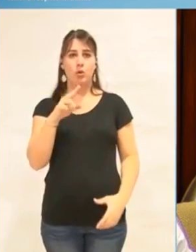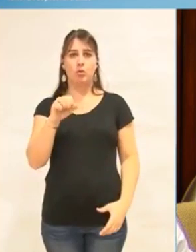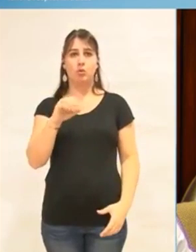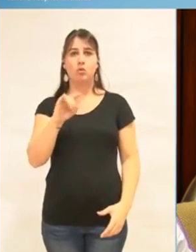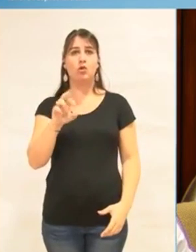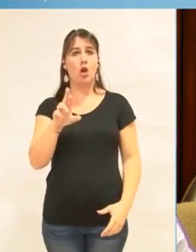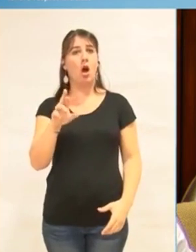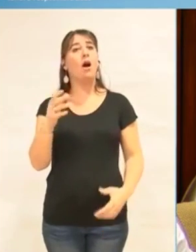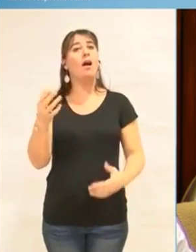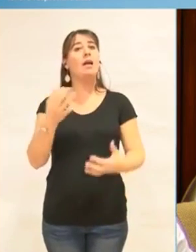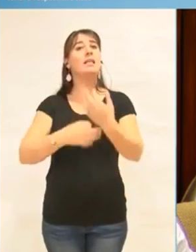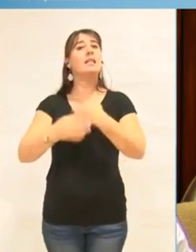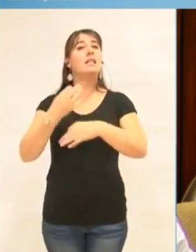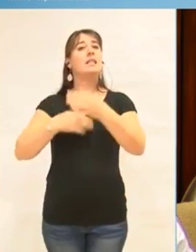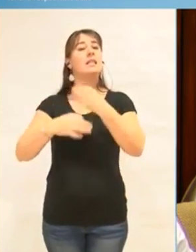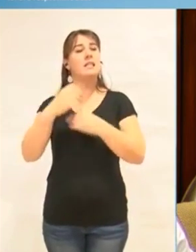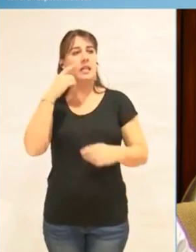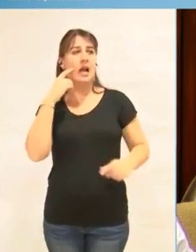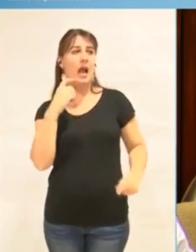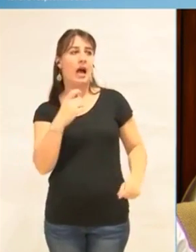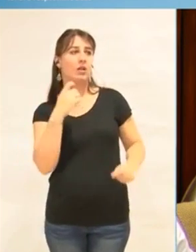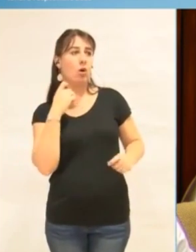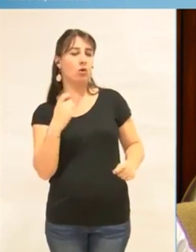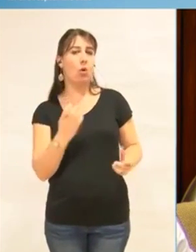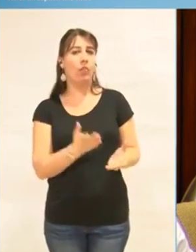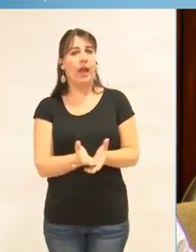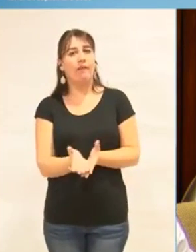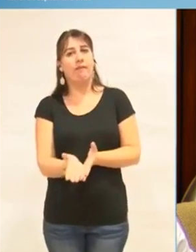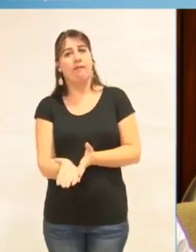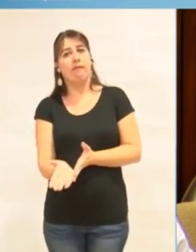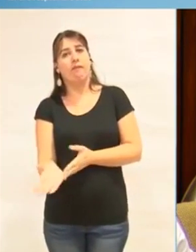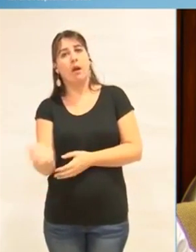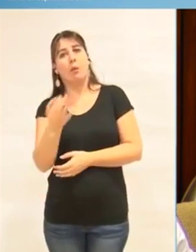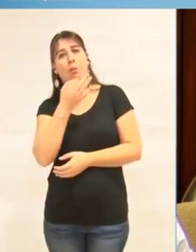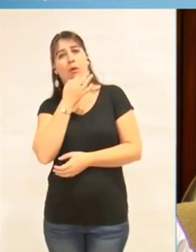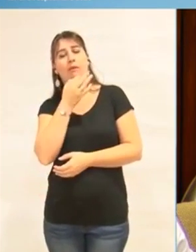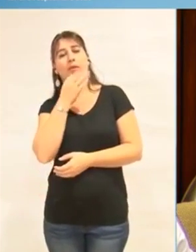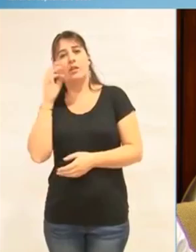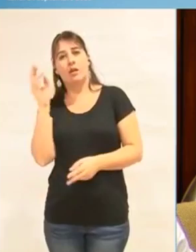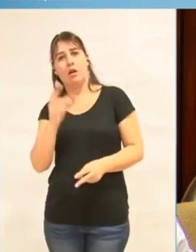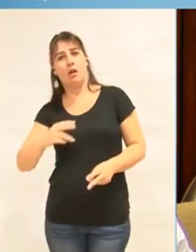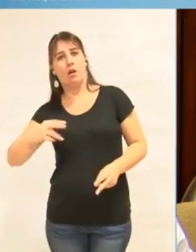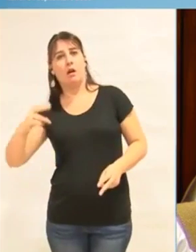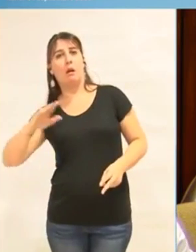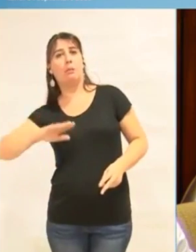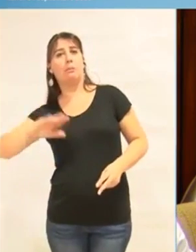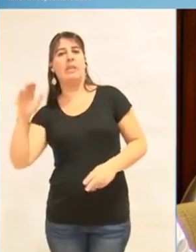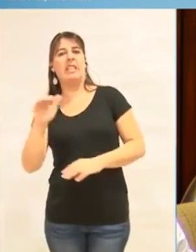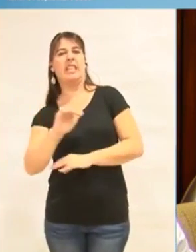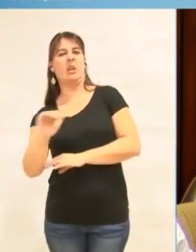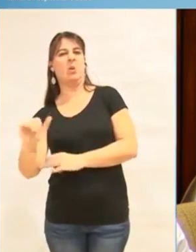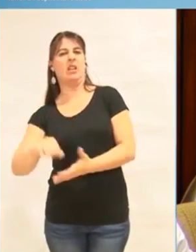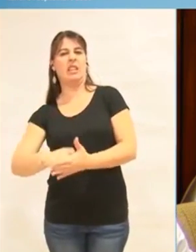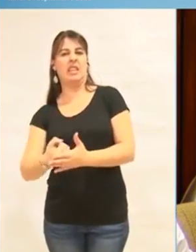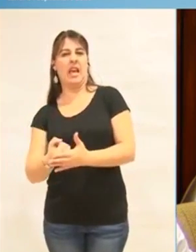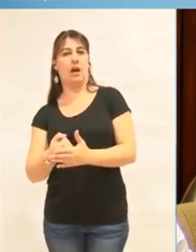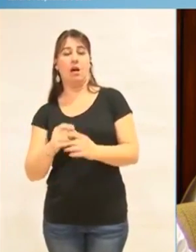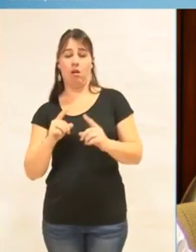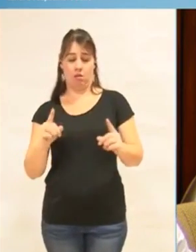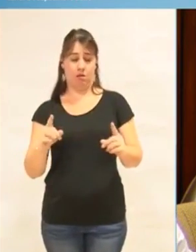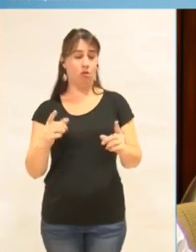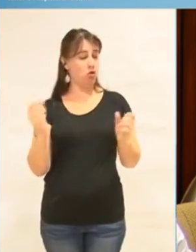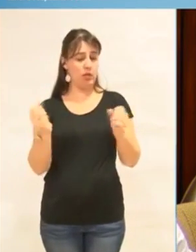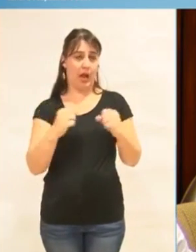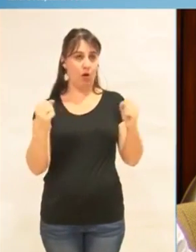dit sur le fait qu'il faut faire attention à une dérive qui serait uniquement une dérive sécuritaire. J'ai relu Foucault cet